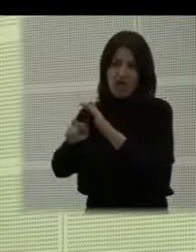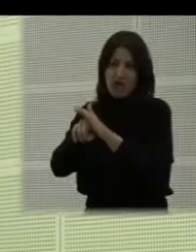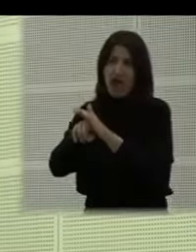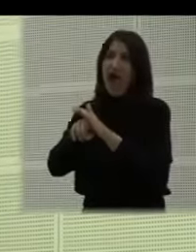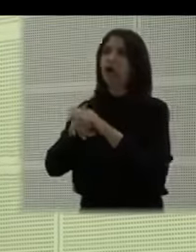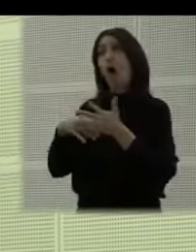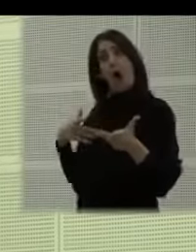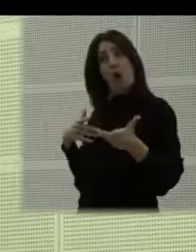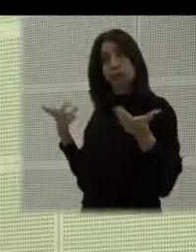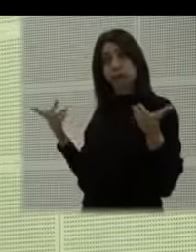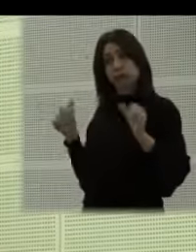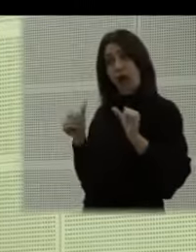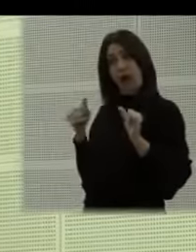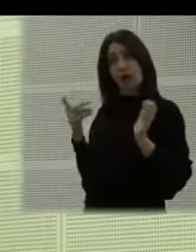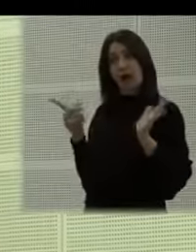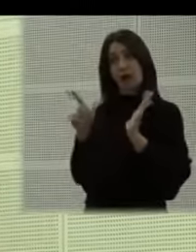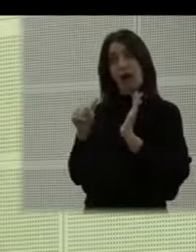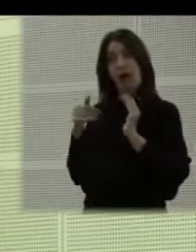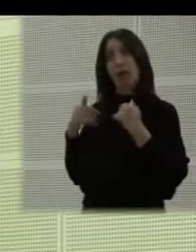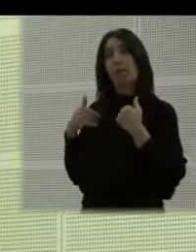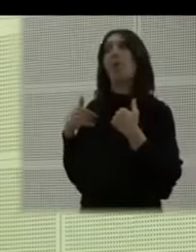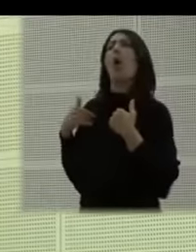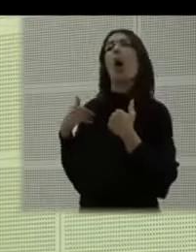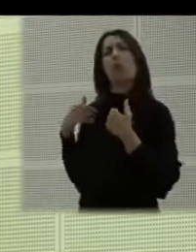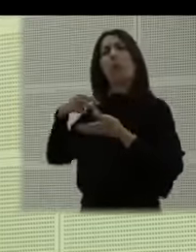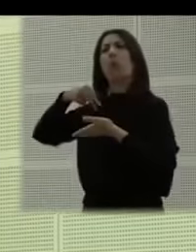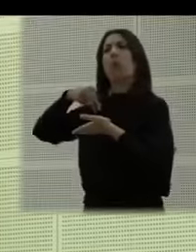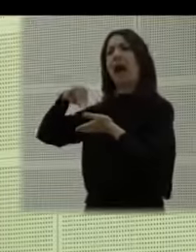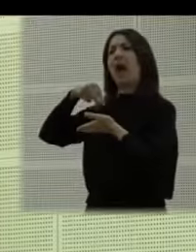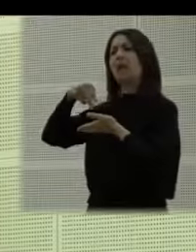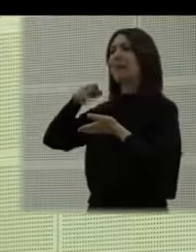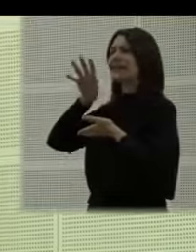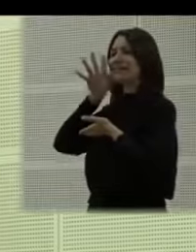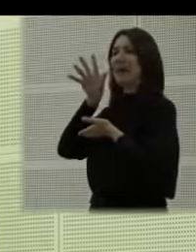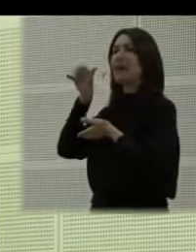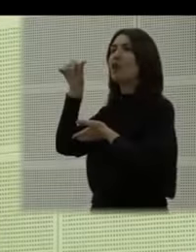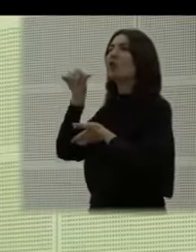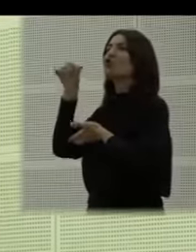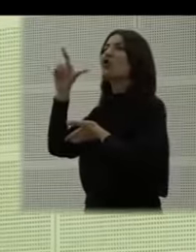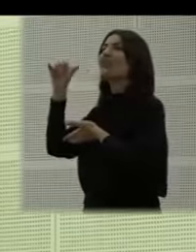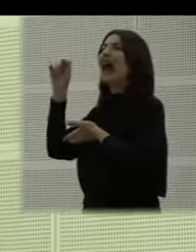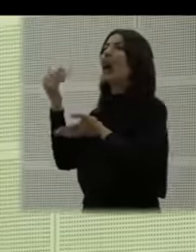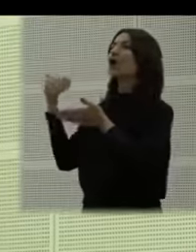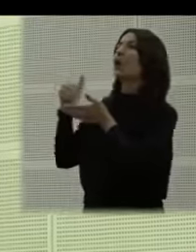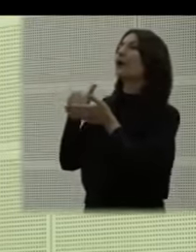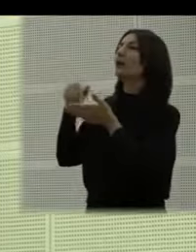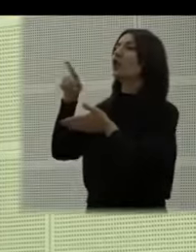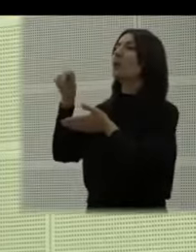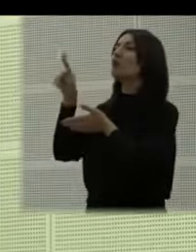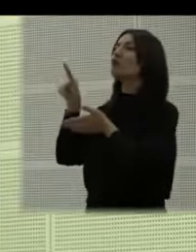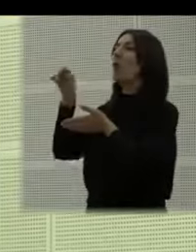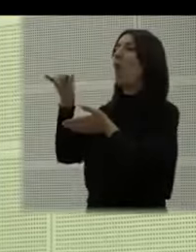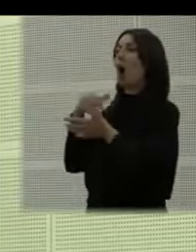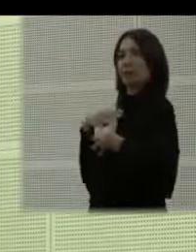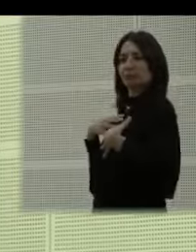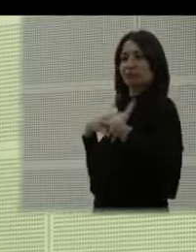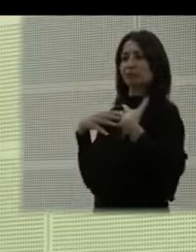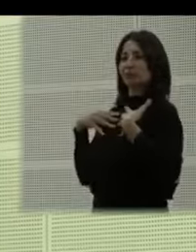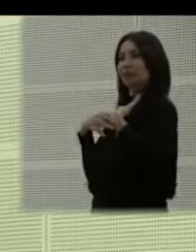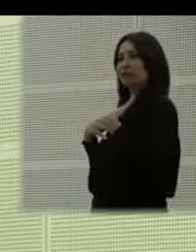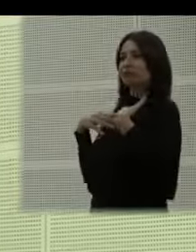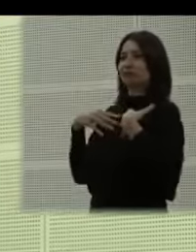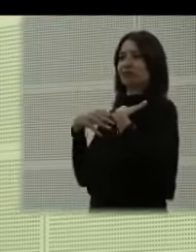Vabbè, a un certo punto mentre cammino sul via, sembravo Sofia Loren quando torna a Pozzuoli, vedete, una cosa del genere.